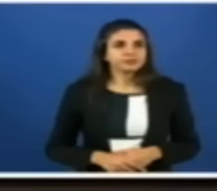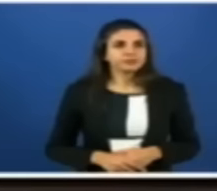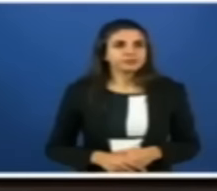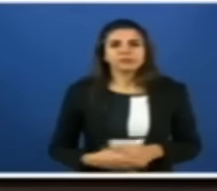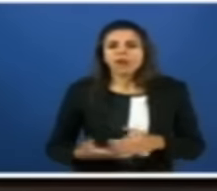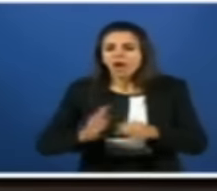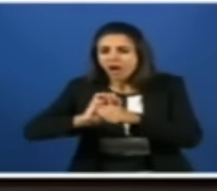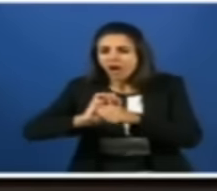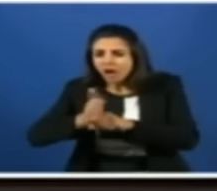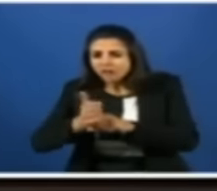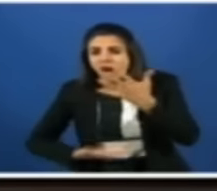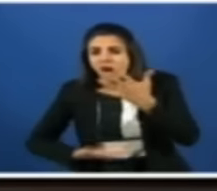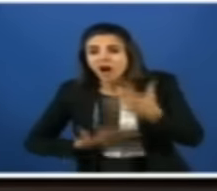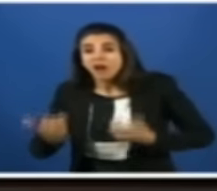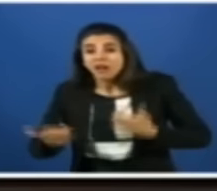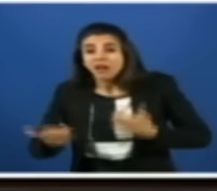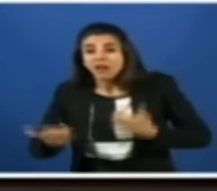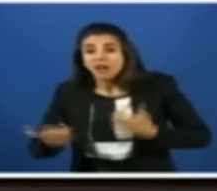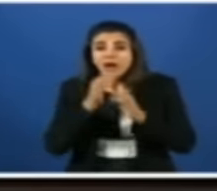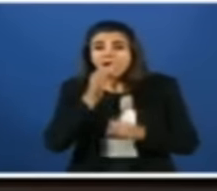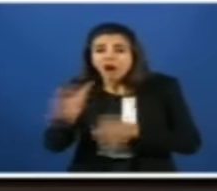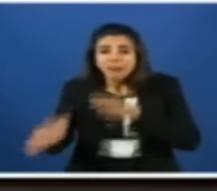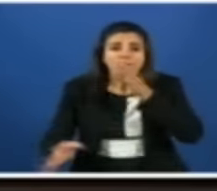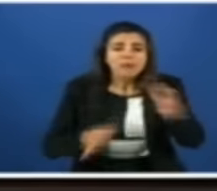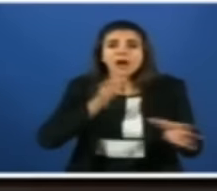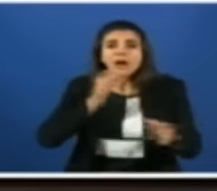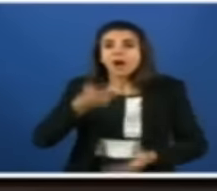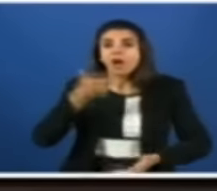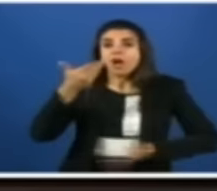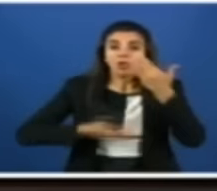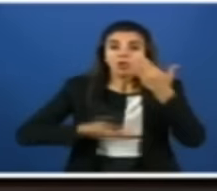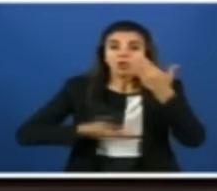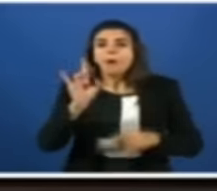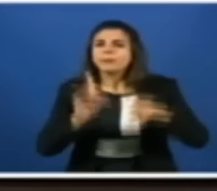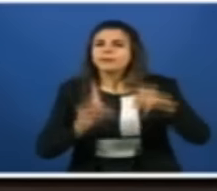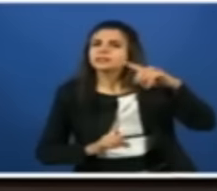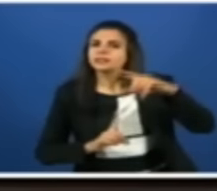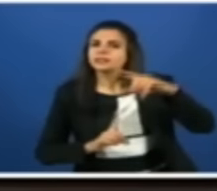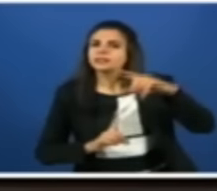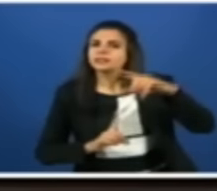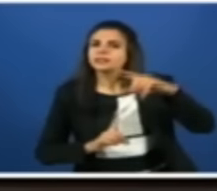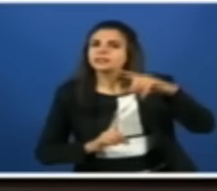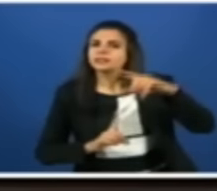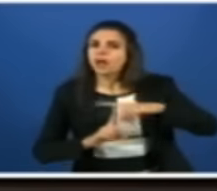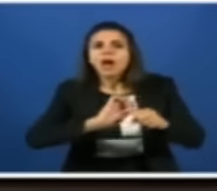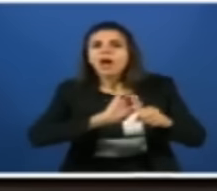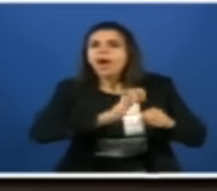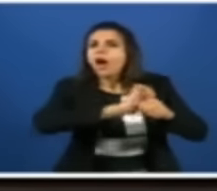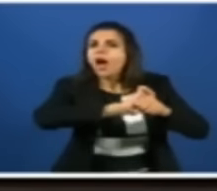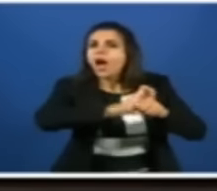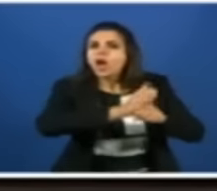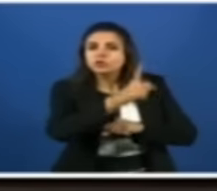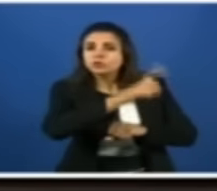mağdur algısı yayarak 15 Temmuz'un mağdurlarını gölgede